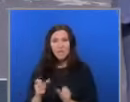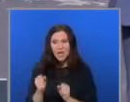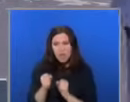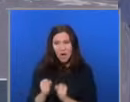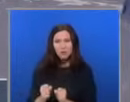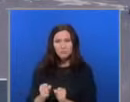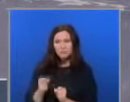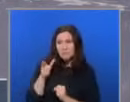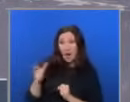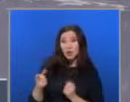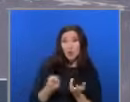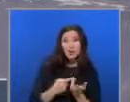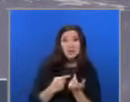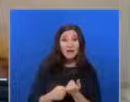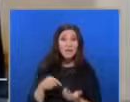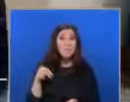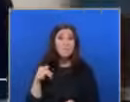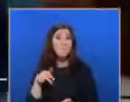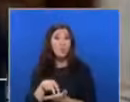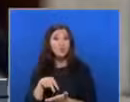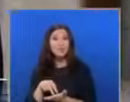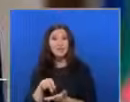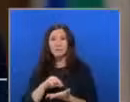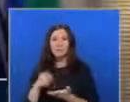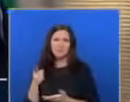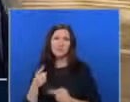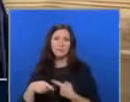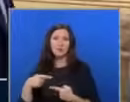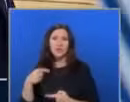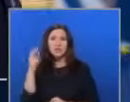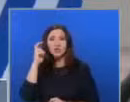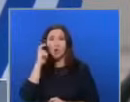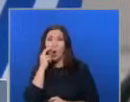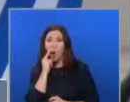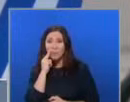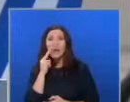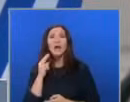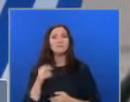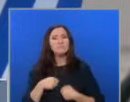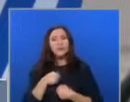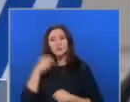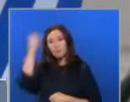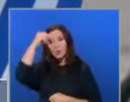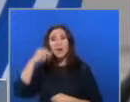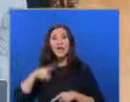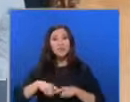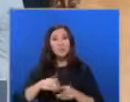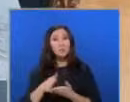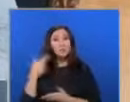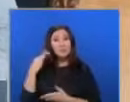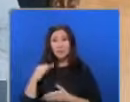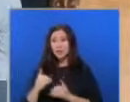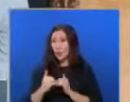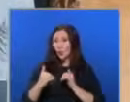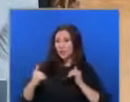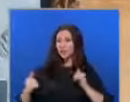държим далече от всякакви позиции в администрацията. Тези процеси в Скопие тревожат България и Гърция и според президента ги отдалечават с бързи